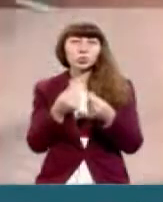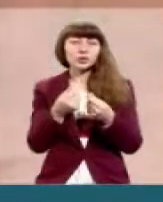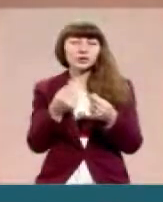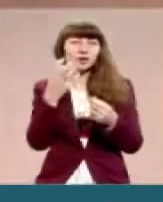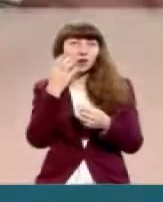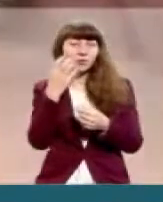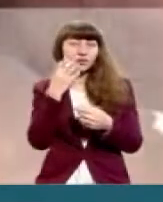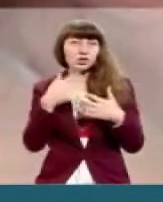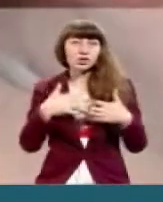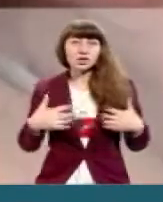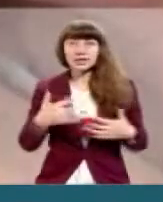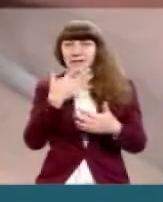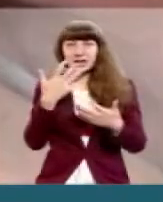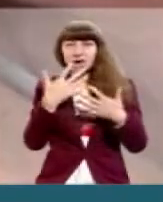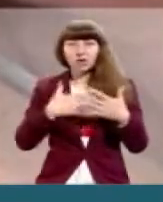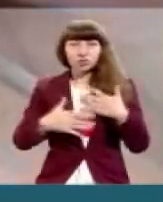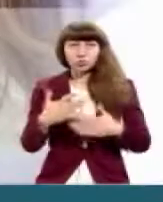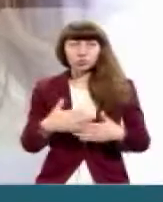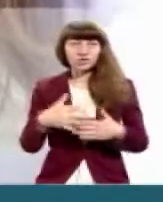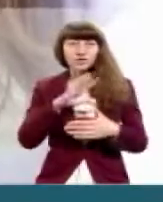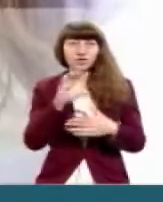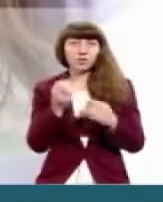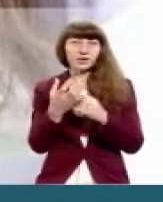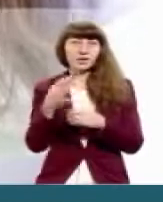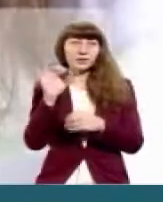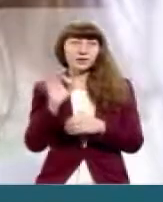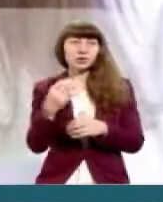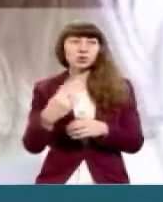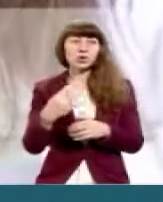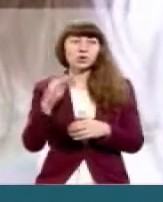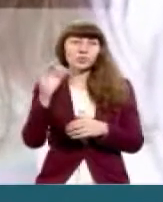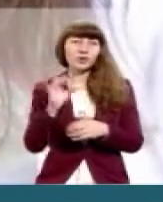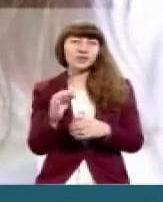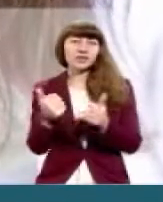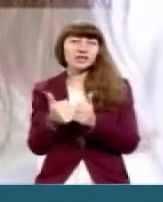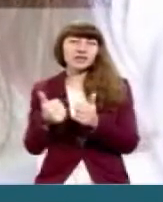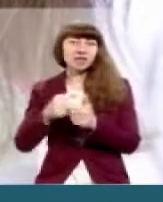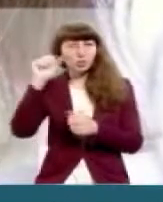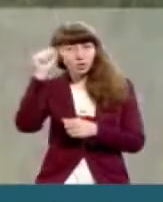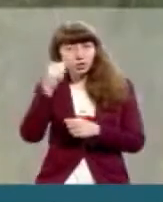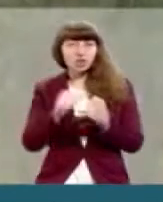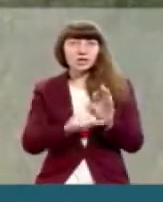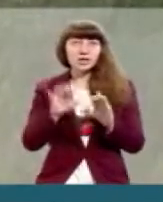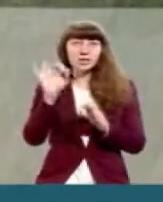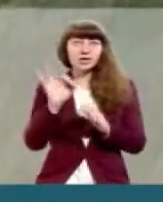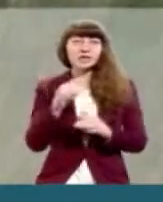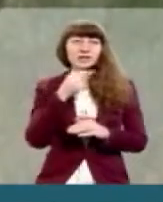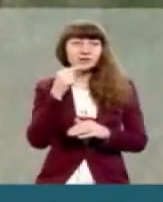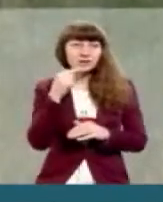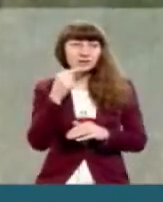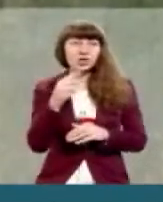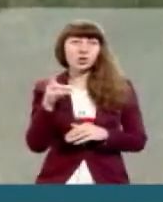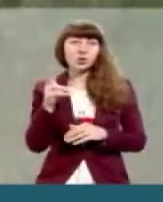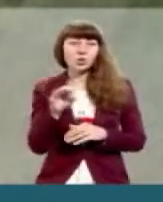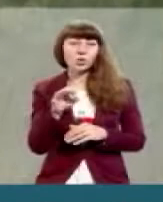оплодотворения в стране не радуют. Всего 15%. 40% в соседнем Узбекистане, 60% в России. Тем